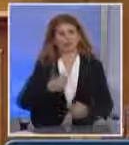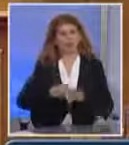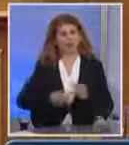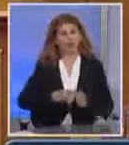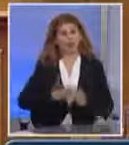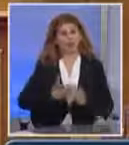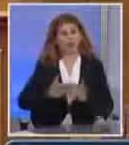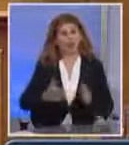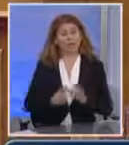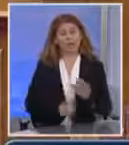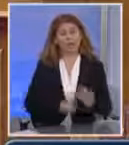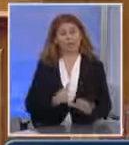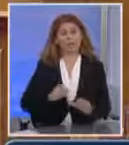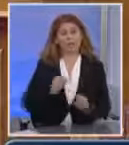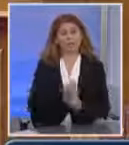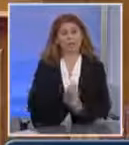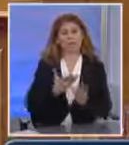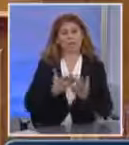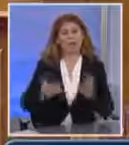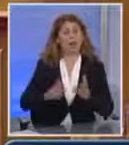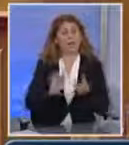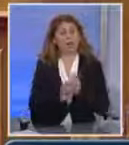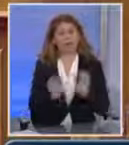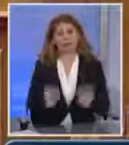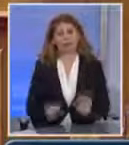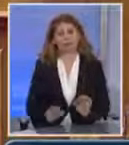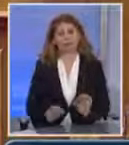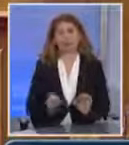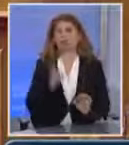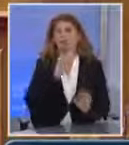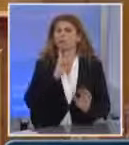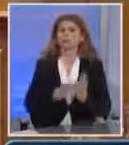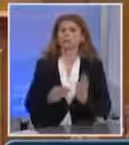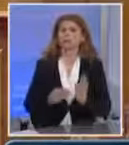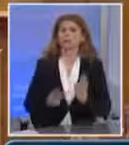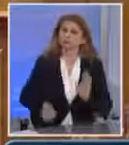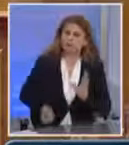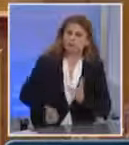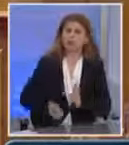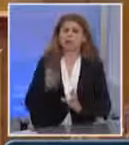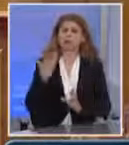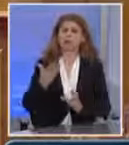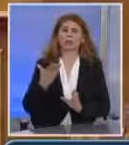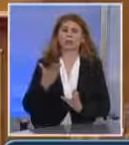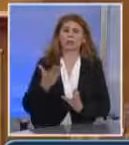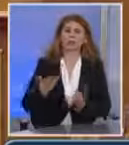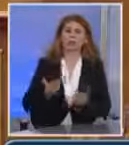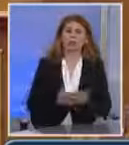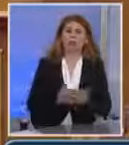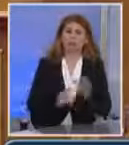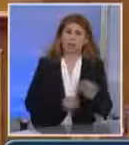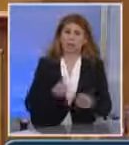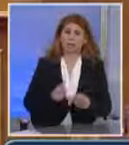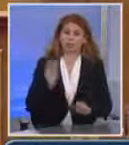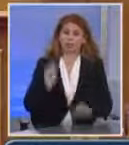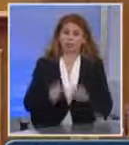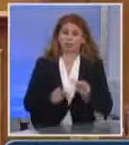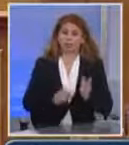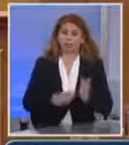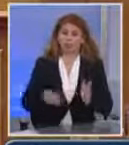μεγάλες αλλαγές. Θα επιμείνουμε στις μεγάλες μεταρρυθμίσεις, όπως είναι η ριζοσπαστική πρόταση αλλαγής του εκλογικού νόμου που